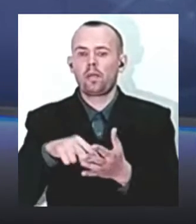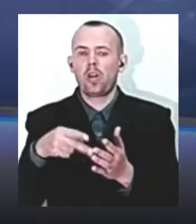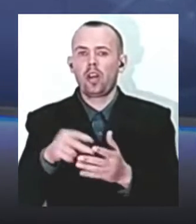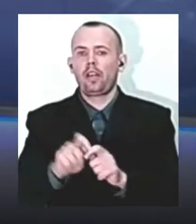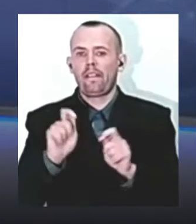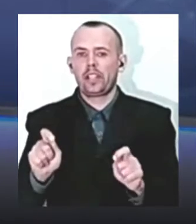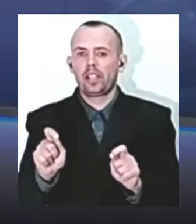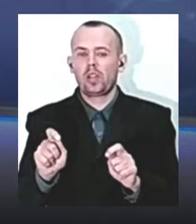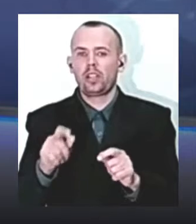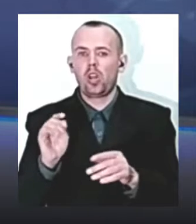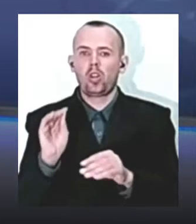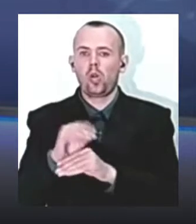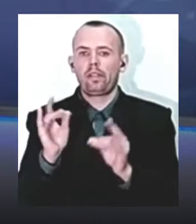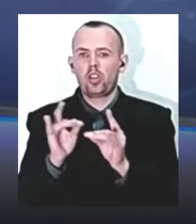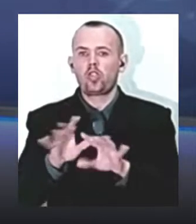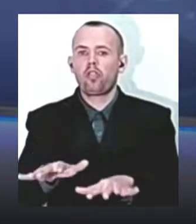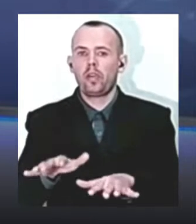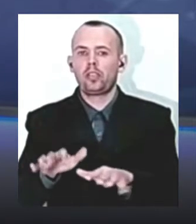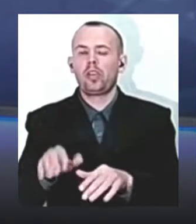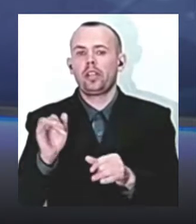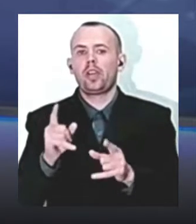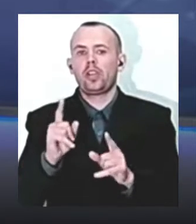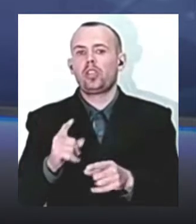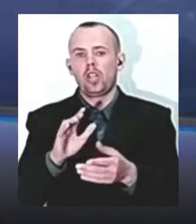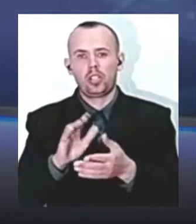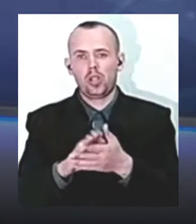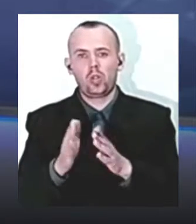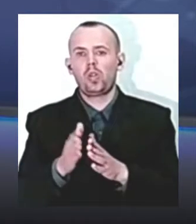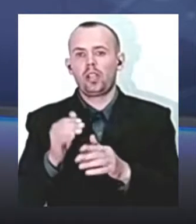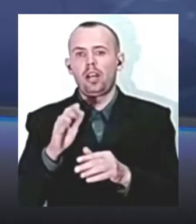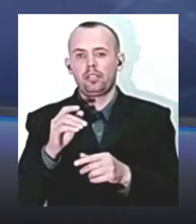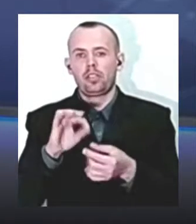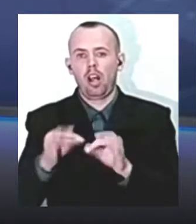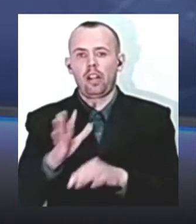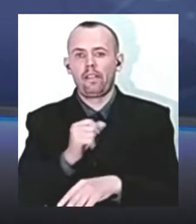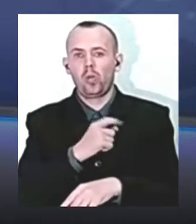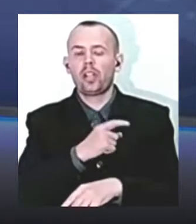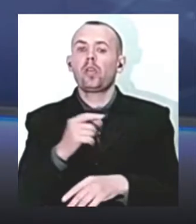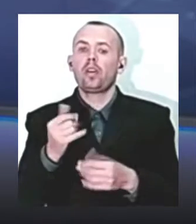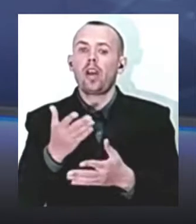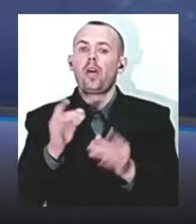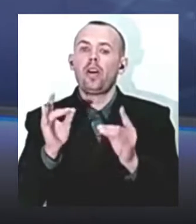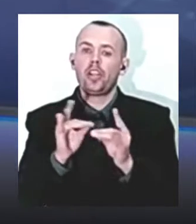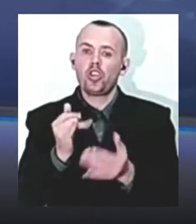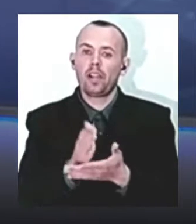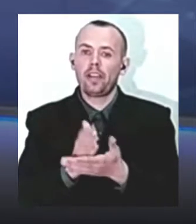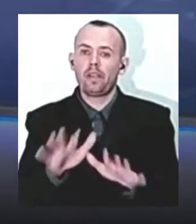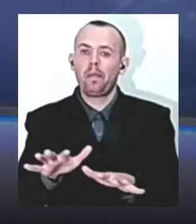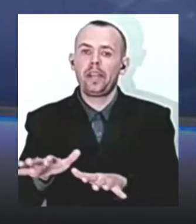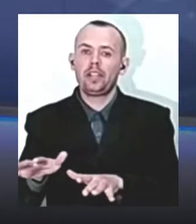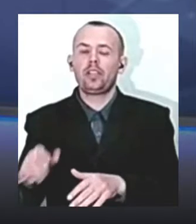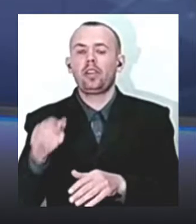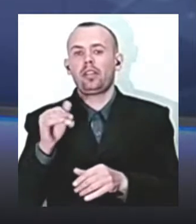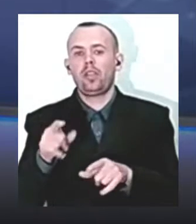додаткові ліжкомісця. І дійсно ситуація складна в Одесі. Як і з ліжками наявності місць, так і ще складна